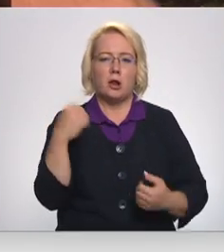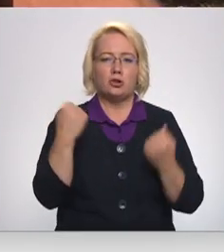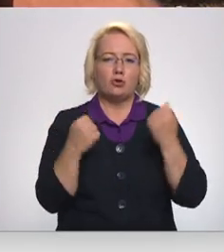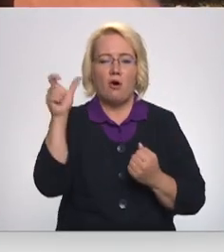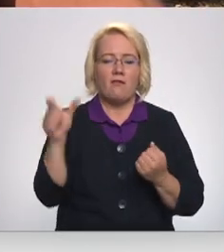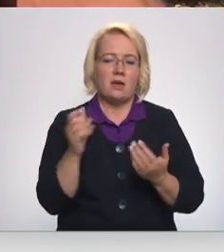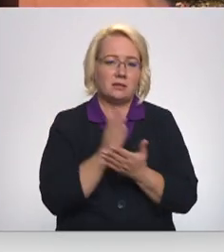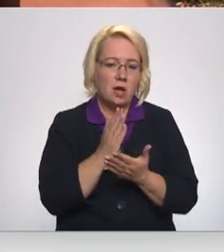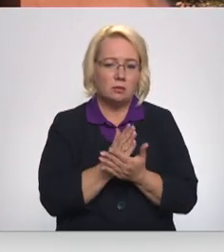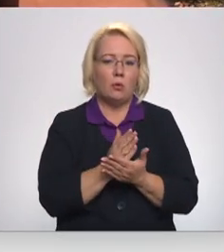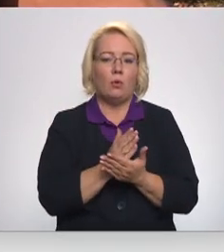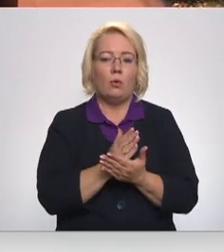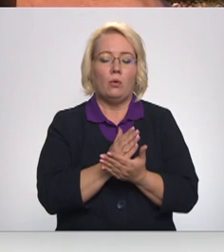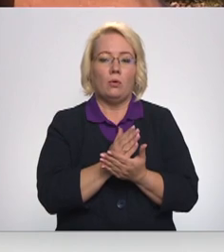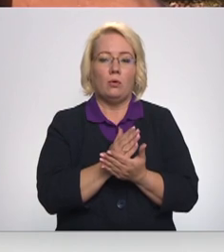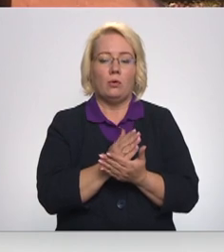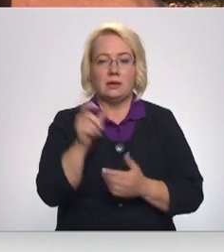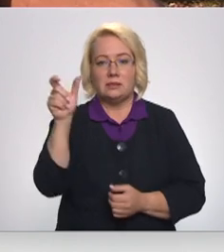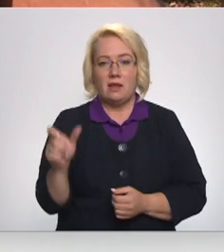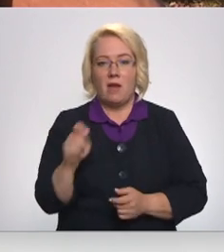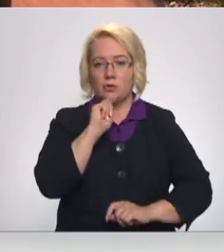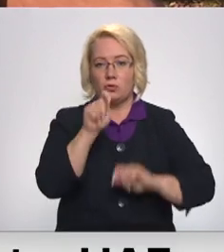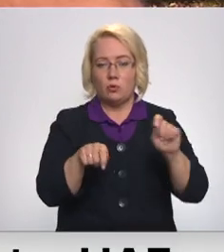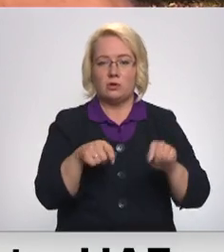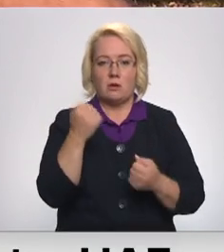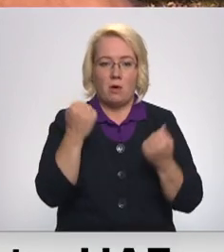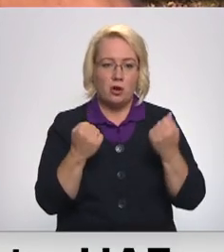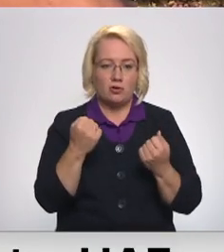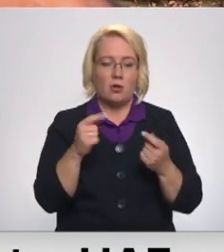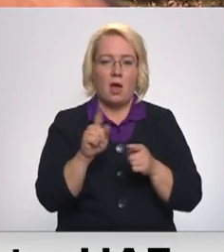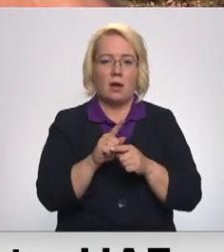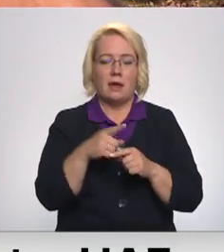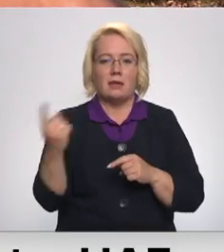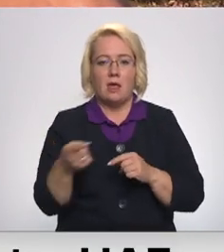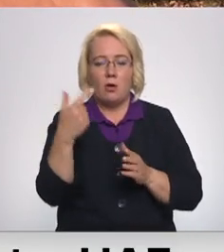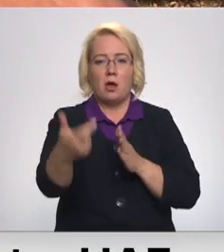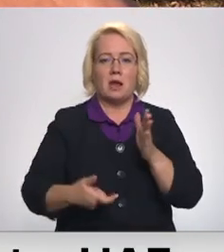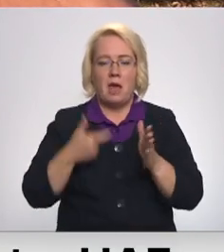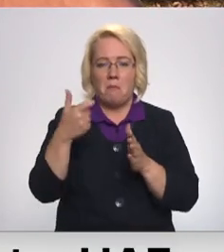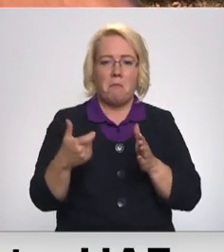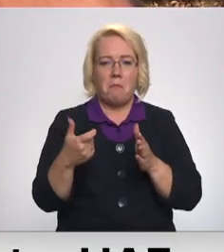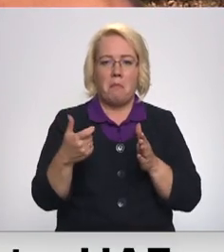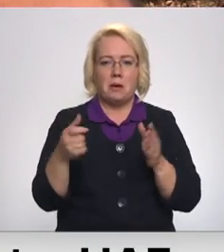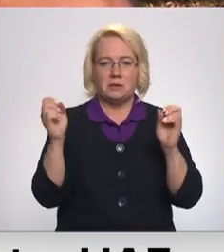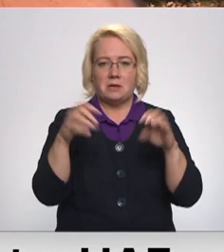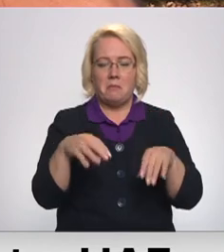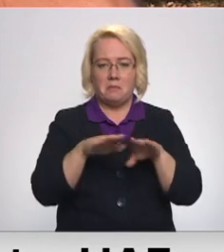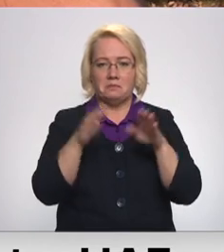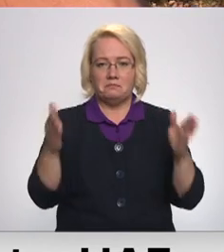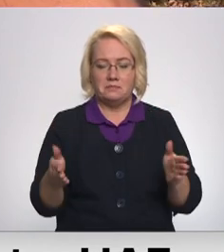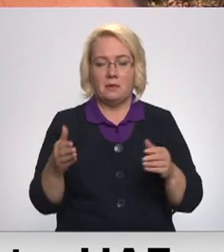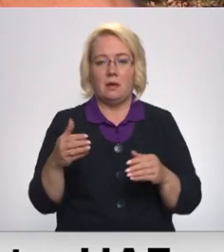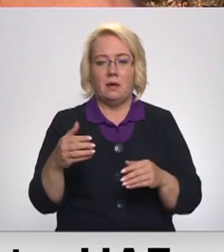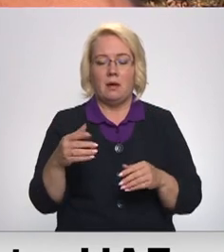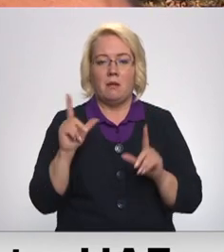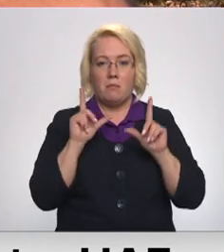šodien esmu. Nu, cilvēks ir noziedojis šo mašīnu, tas ir redzot ģenerators, nu, riepiņas iekšā salikts ir. Nu,